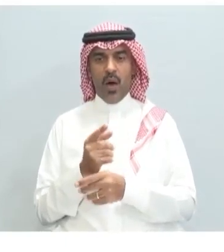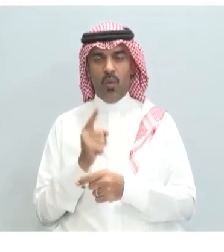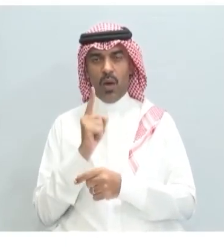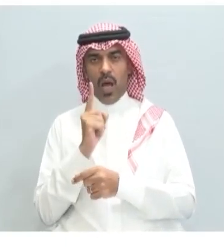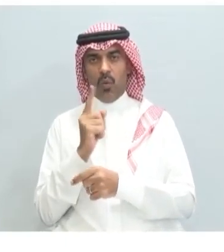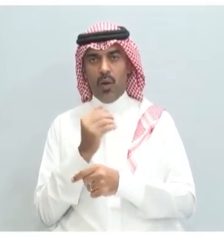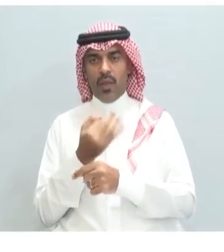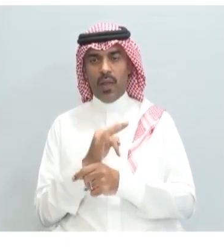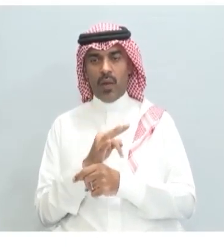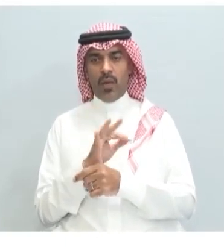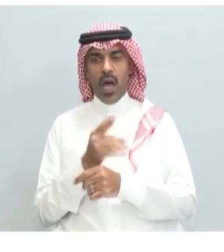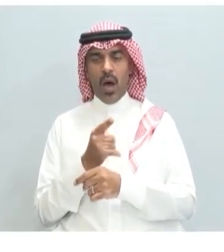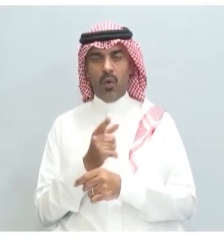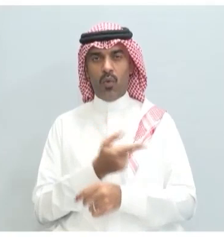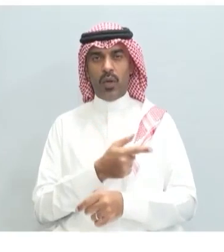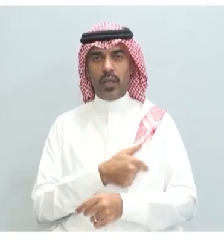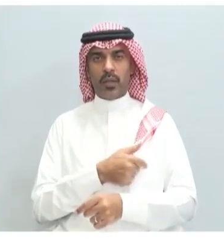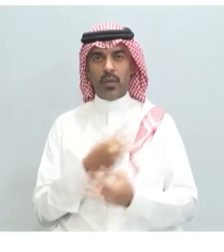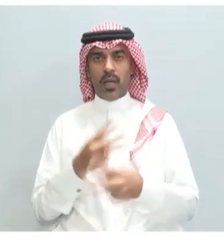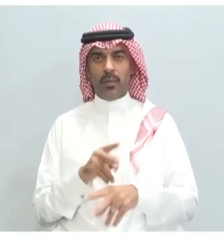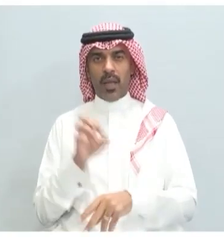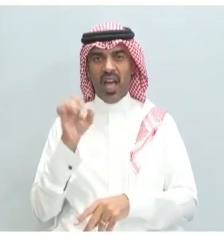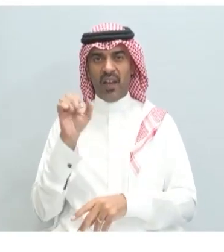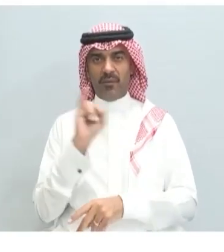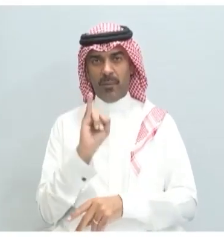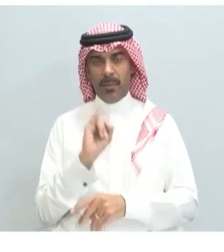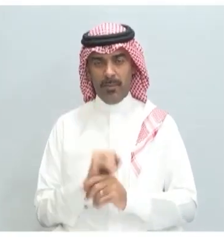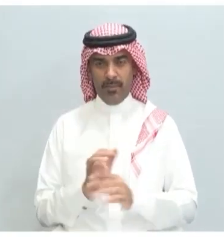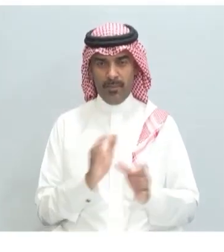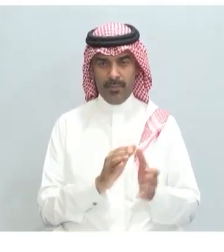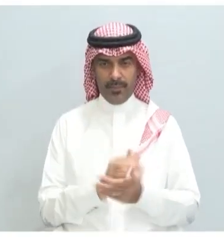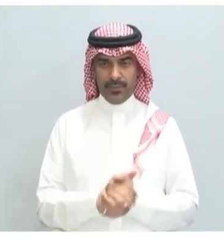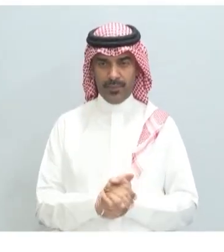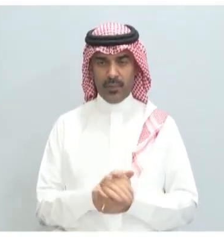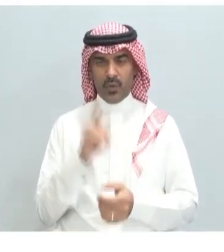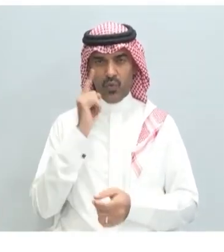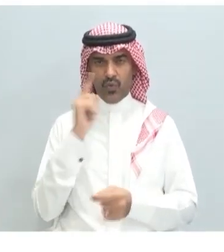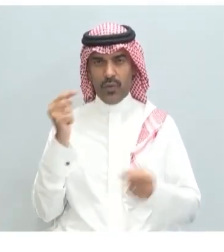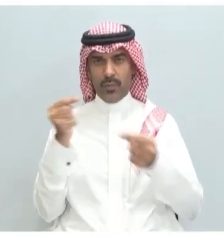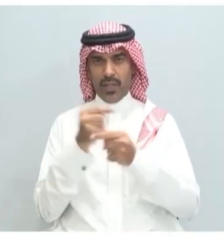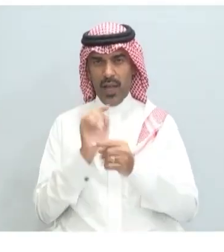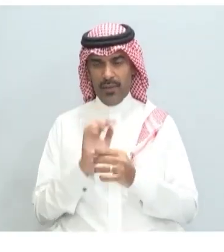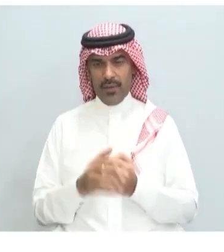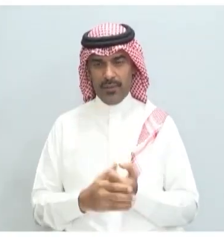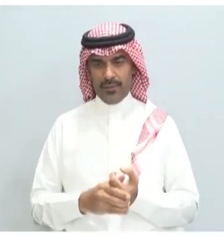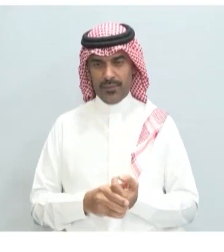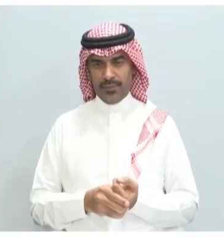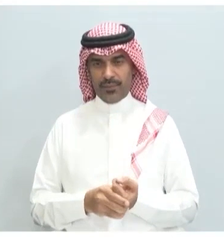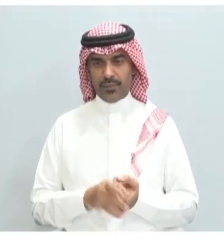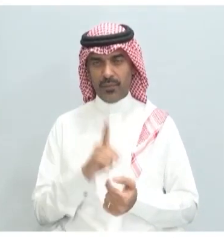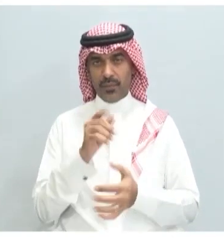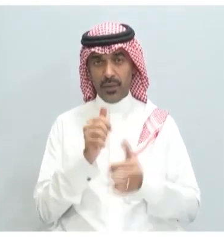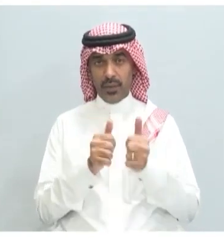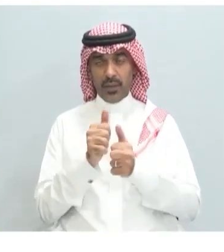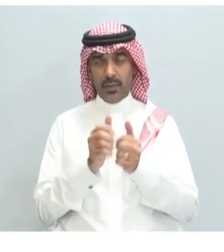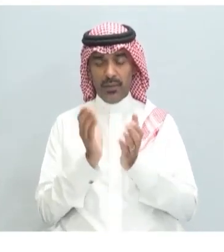الاول ثانوي او يكون اسمه يبدا بحرف الميم الحوادث المتنافيه طبعا لقد اخ عبرت